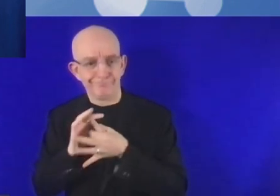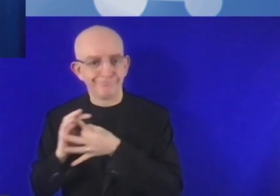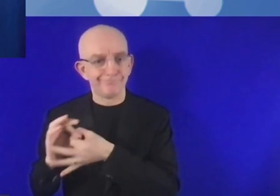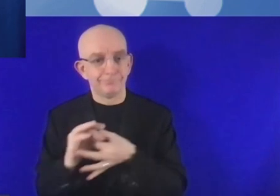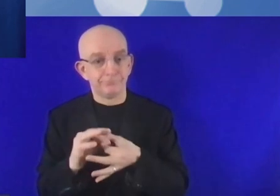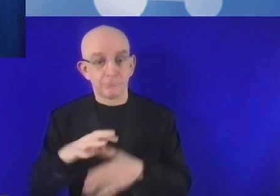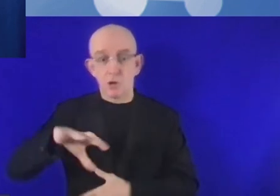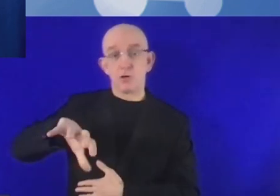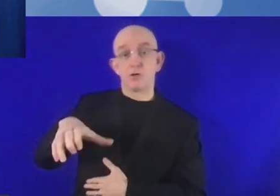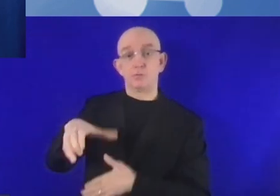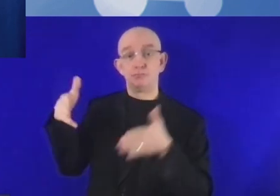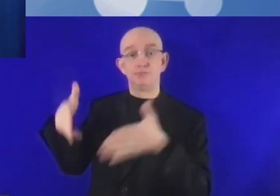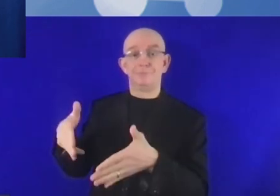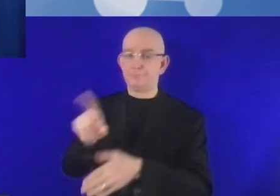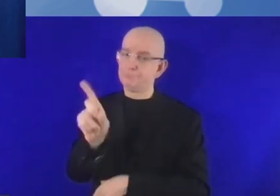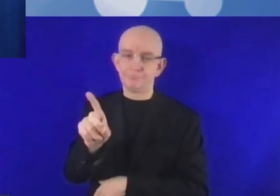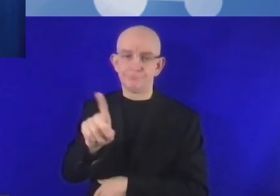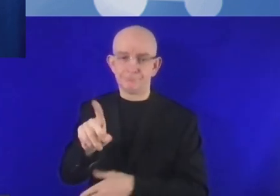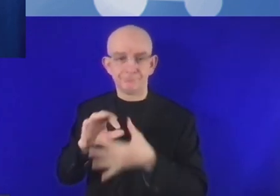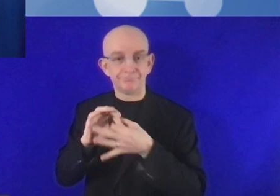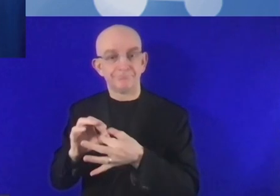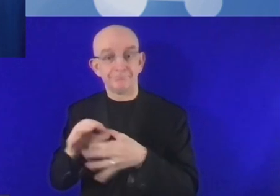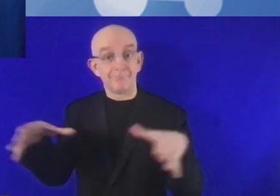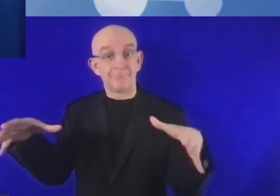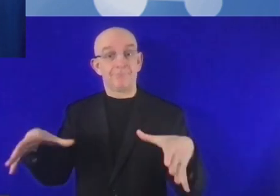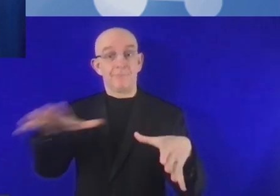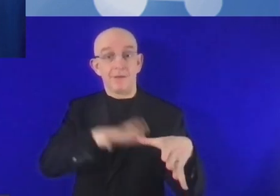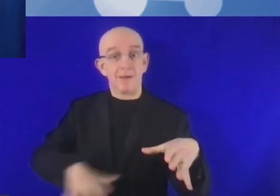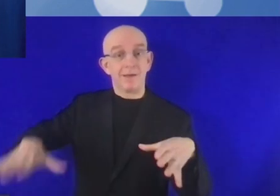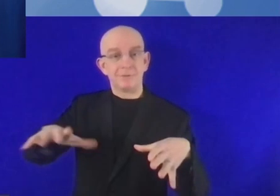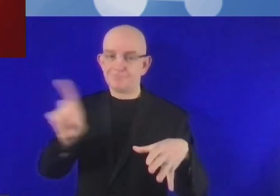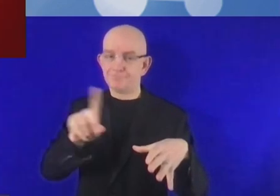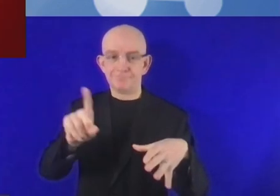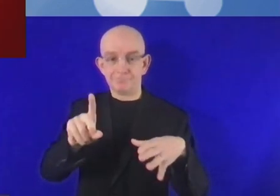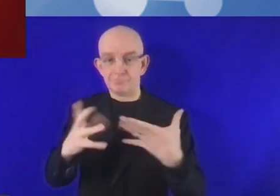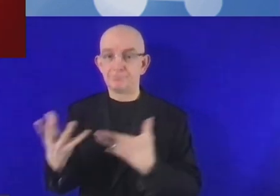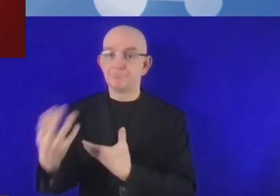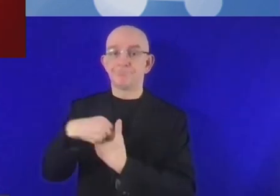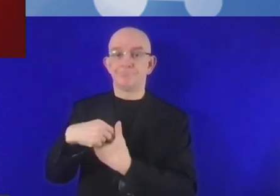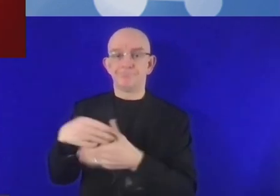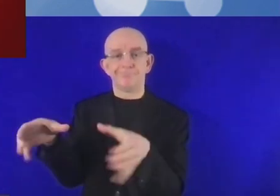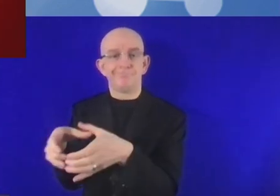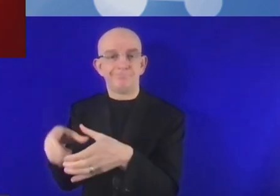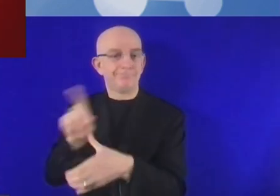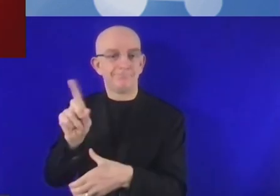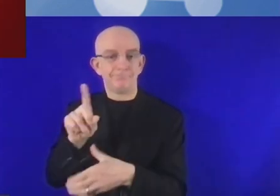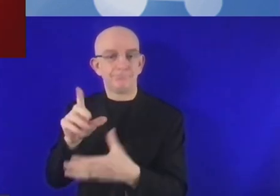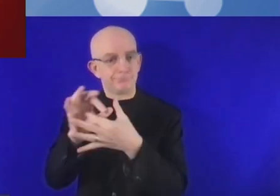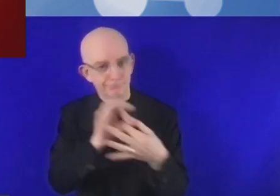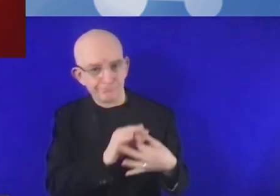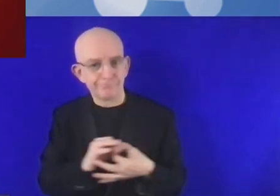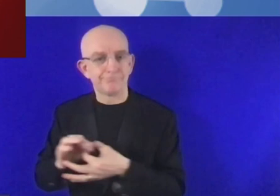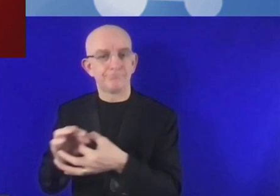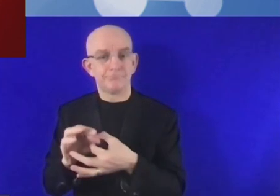grupy interesariuszy. To, czego naprawdę potrzebujemy, to wspólny wysiłek. W przeciwnym